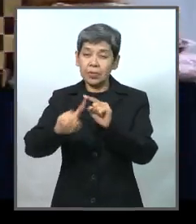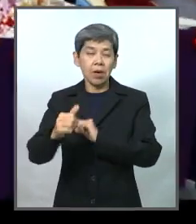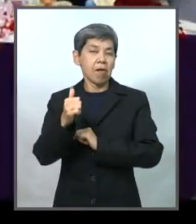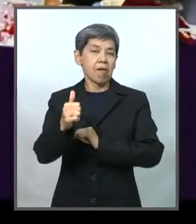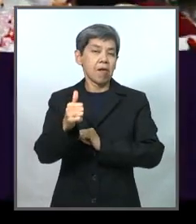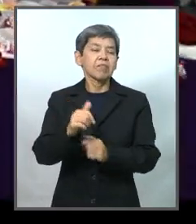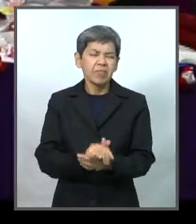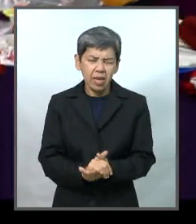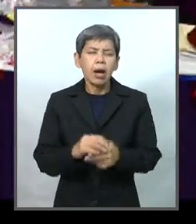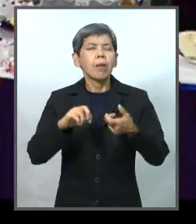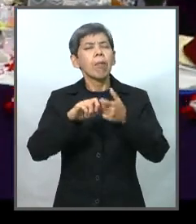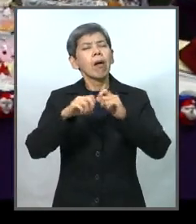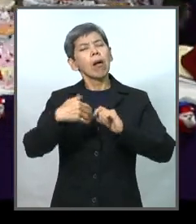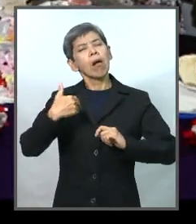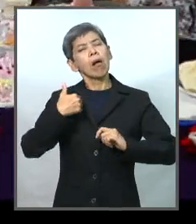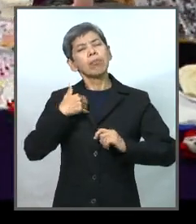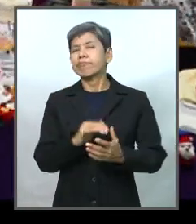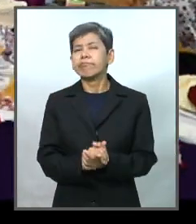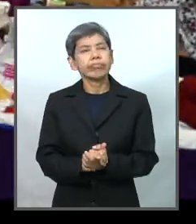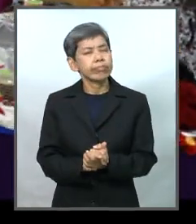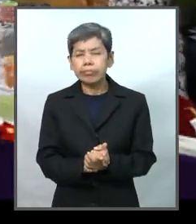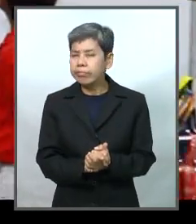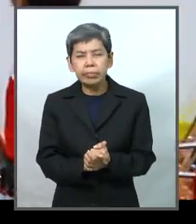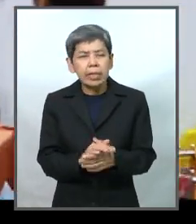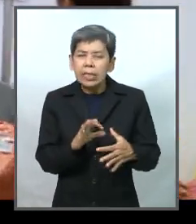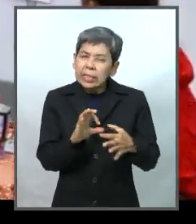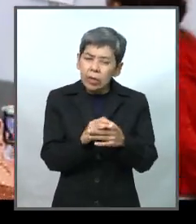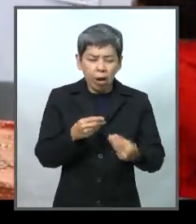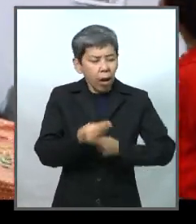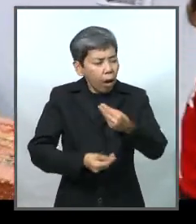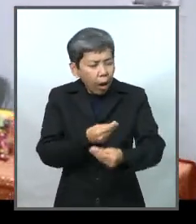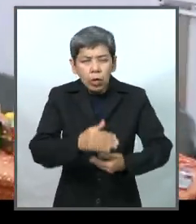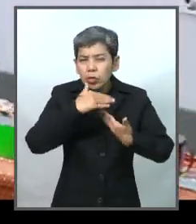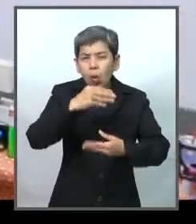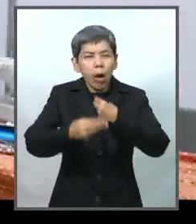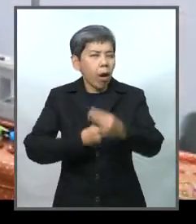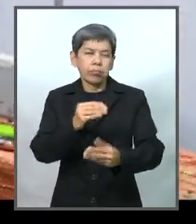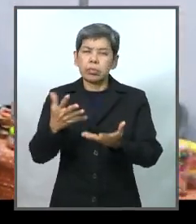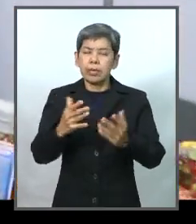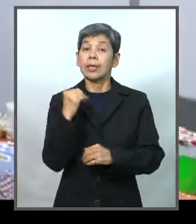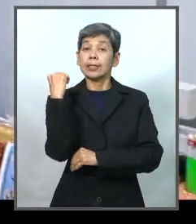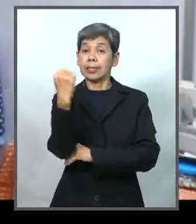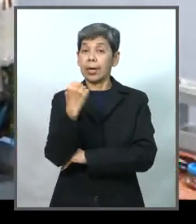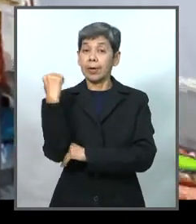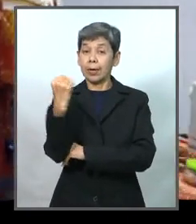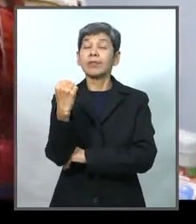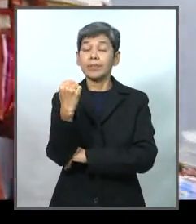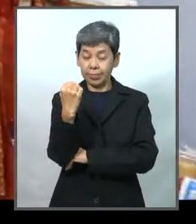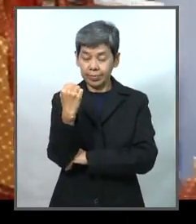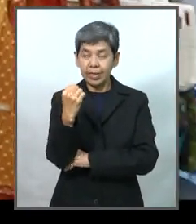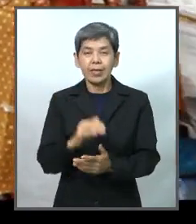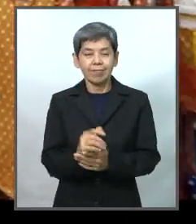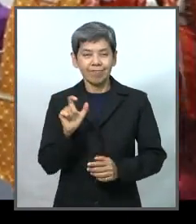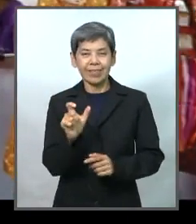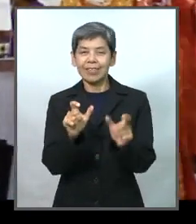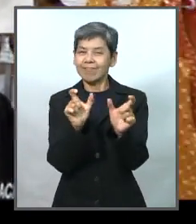ๆได้อย่างดีเยี่ยมแต่มีปัญหาเนื่องจากยังไม่มีช่องทางหรือตลาดในการจัดจำหน่ายสภาสังคมสงเคราะห์แห่งประ